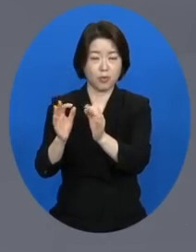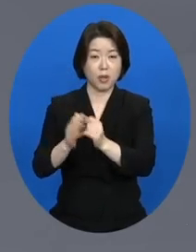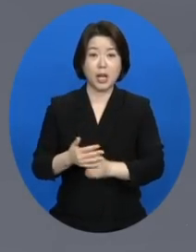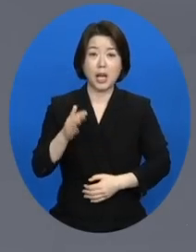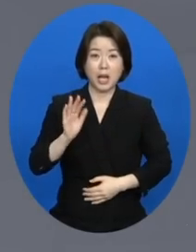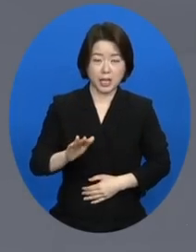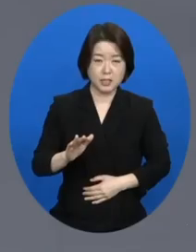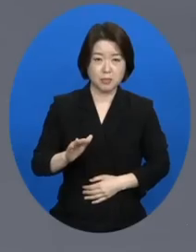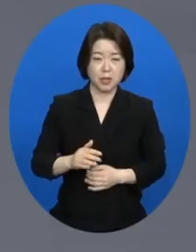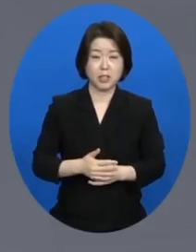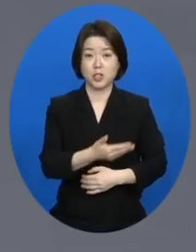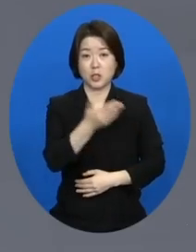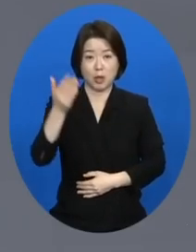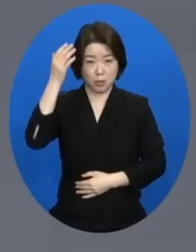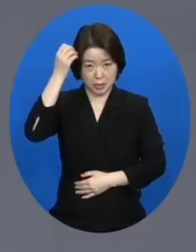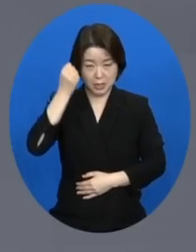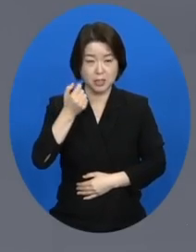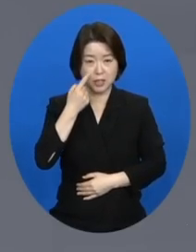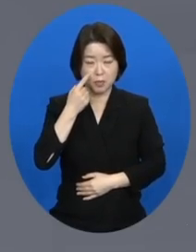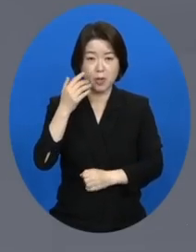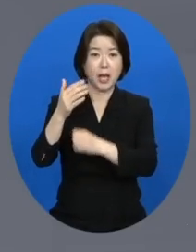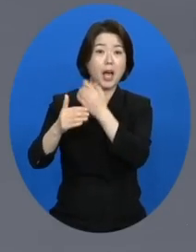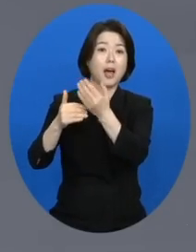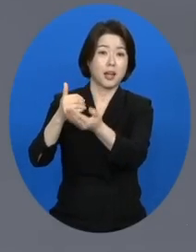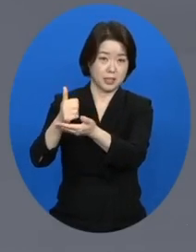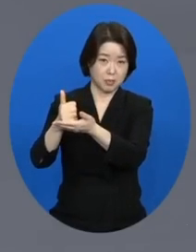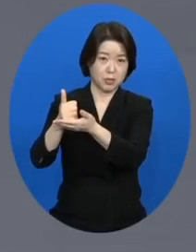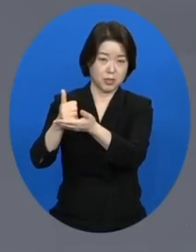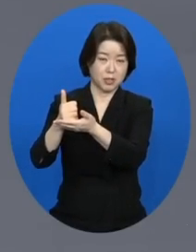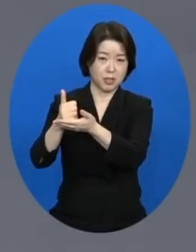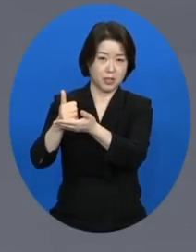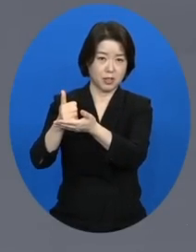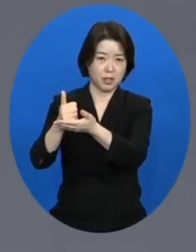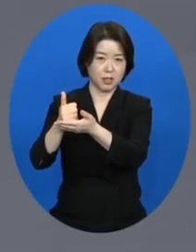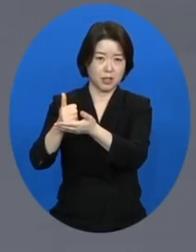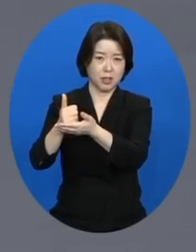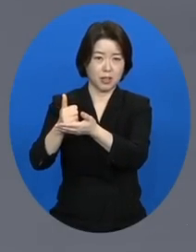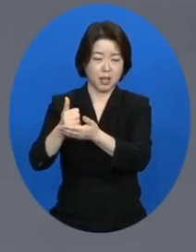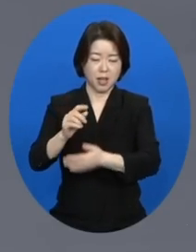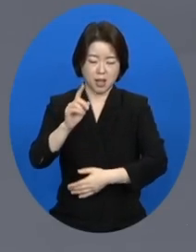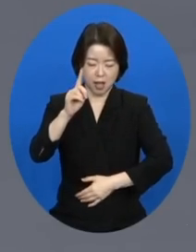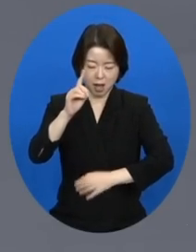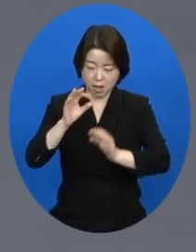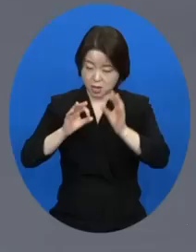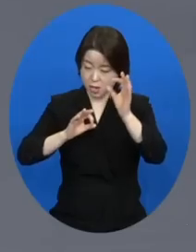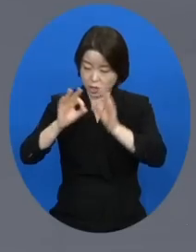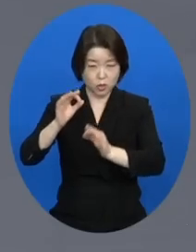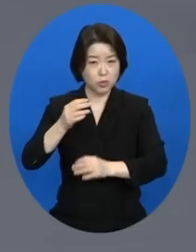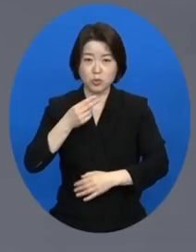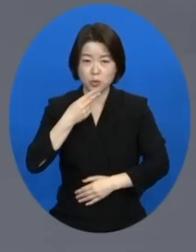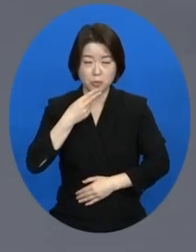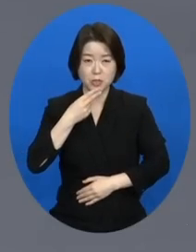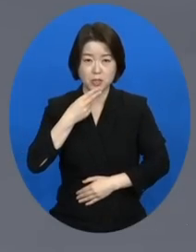여러분 기억하십시오. 하나님은요, 단 한 치의 오차도 없이